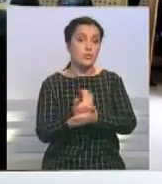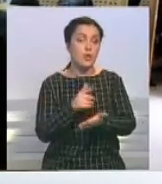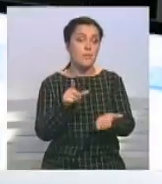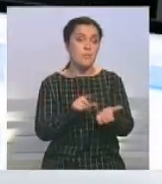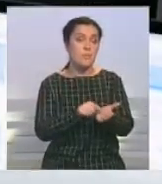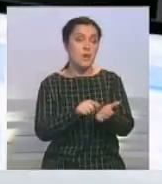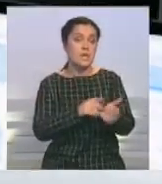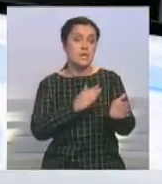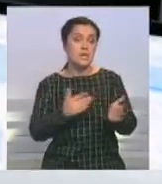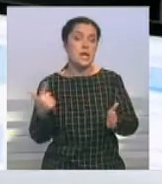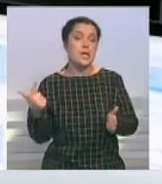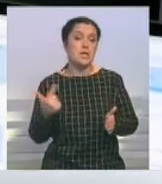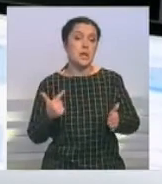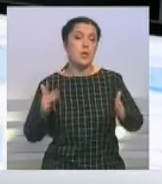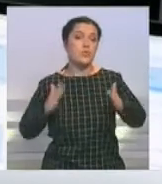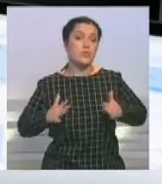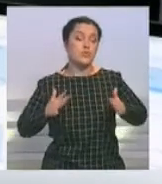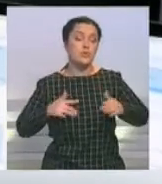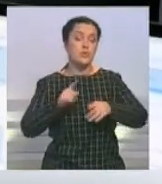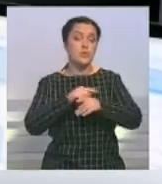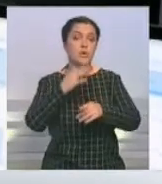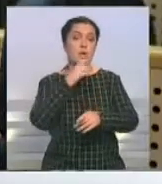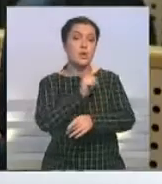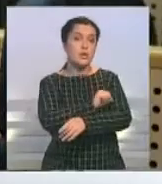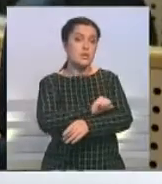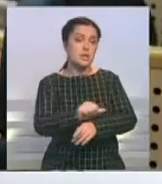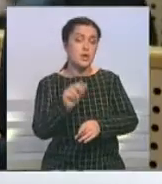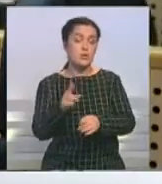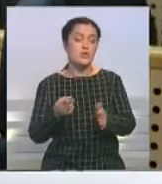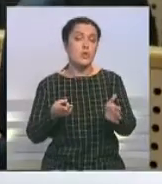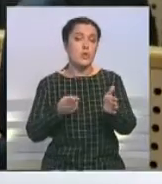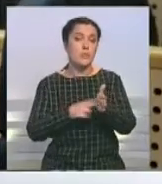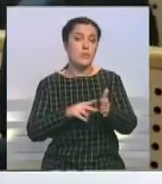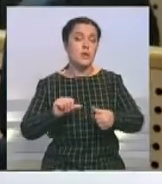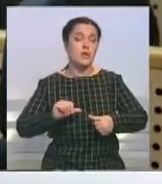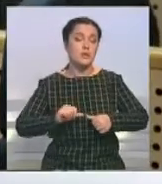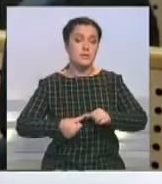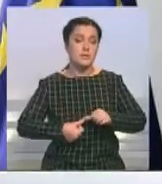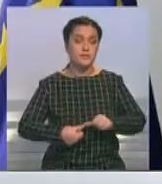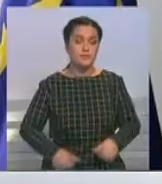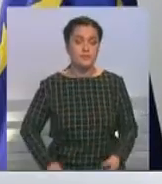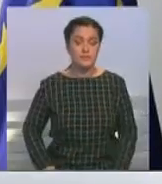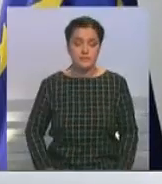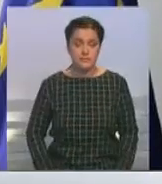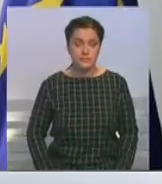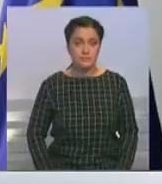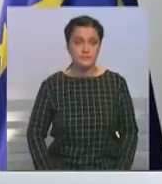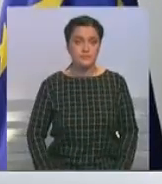граждан Грузии, так и на иностранных граждан, проживающих в стране на постоянной основе.